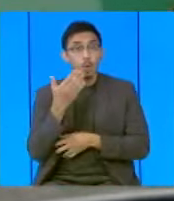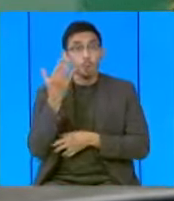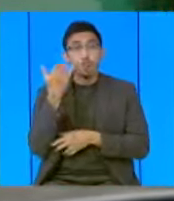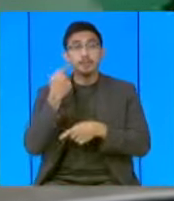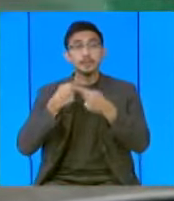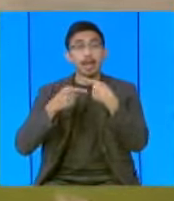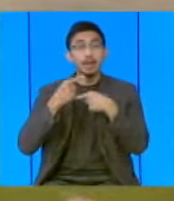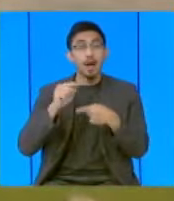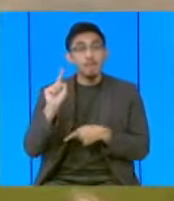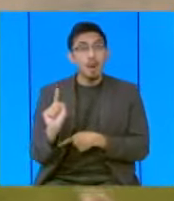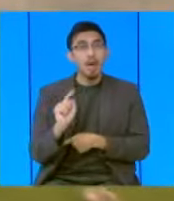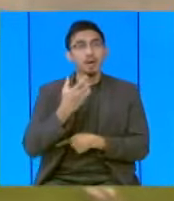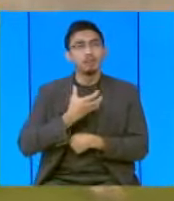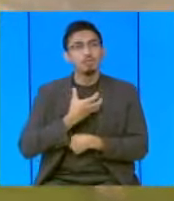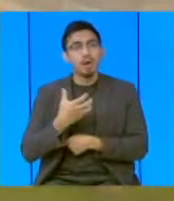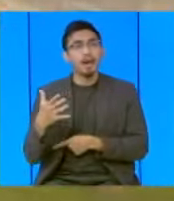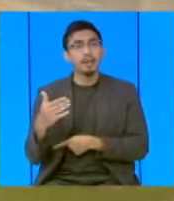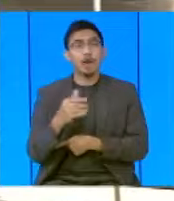dari hobi.